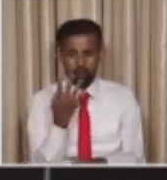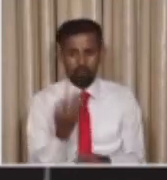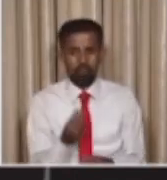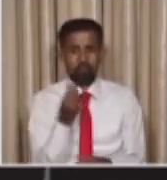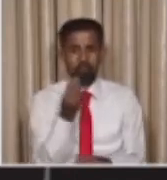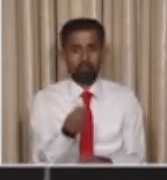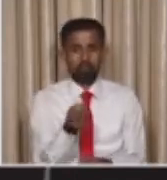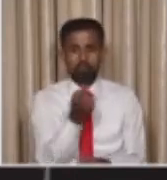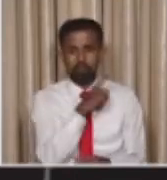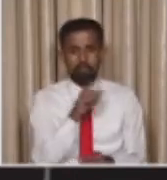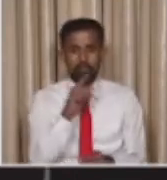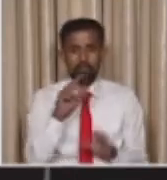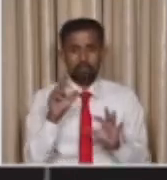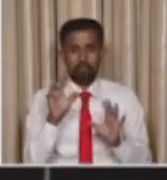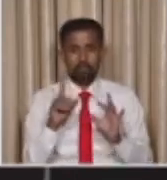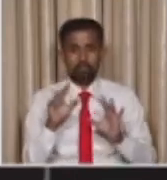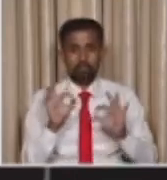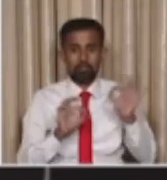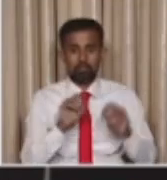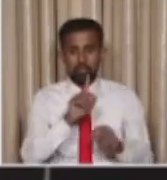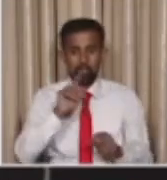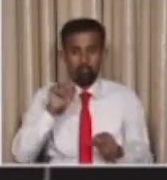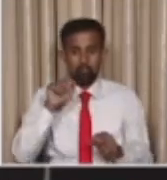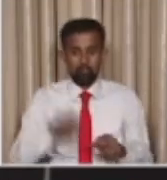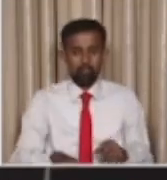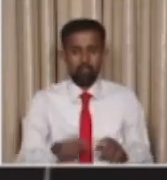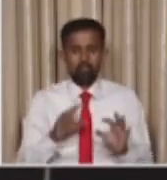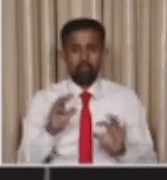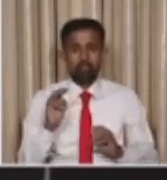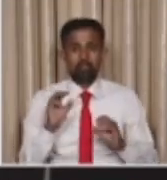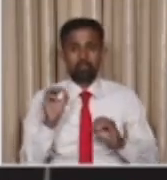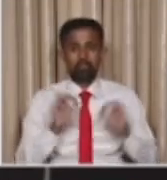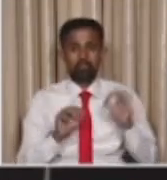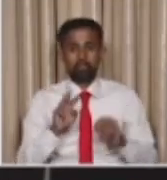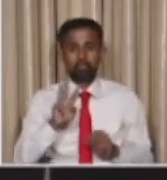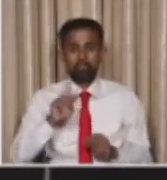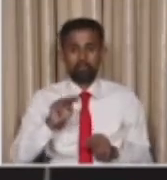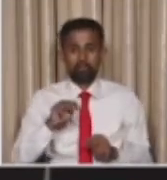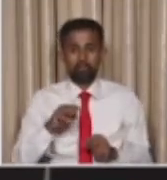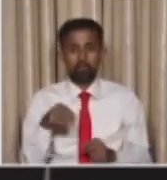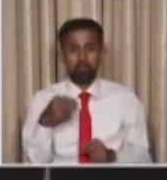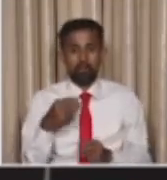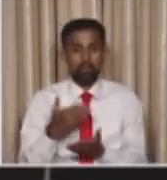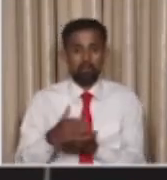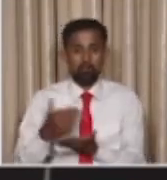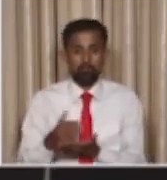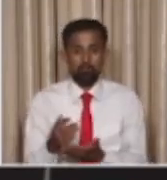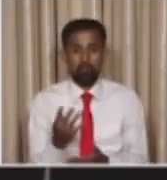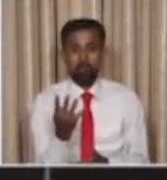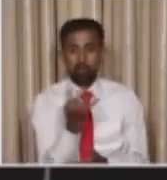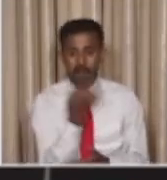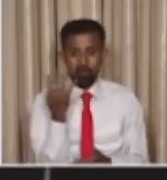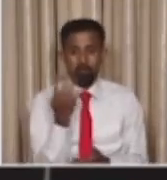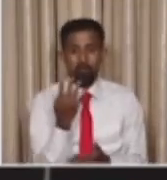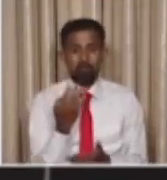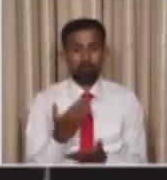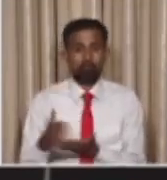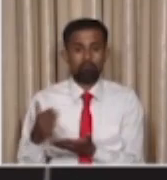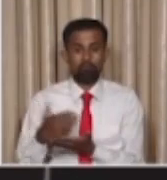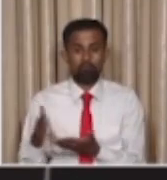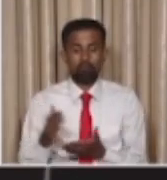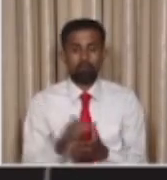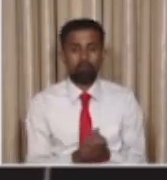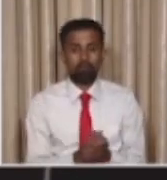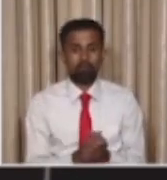එදා 111ට ණය ගත්ත අය දැන් 130ක් විතර මේ ණය වාරික හතරටම ගරු සභාපතිතුමනි ගෙවනවා. මේ